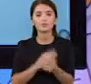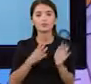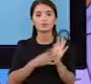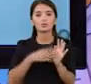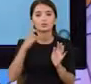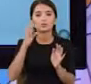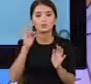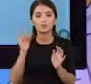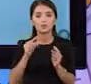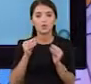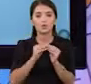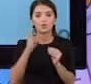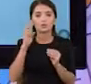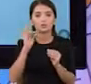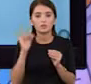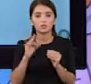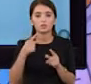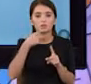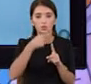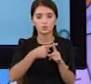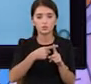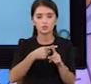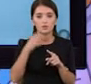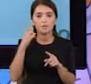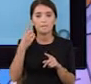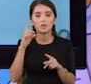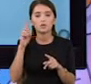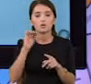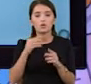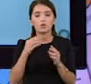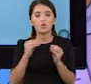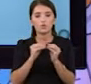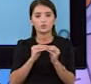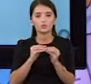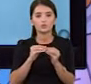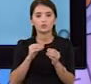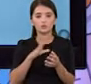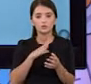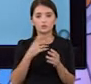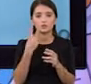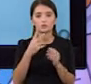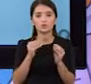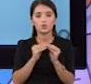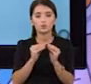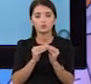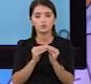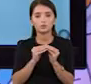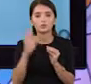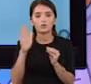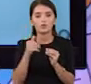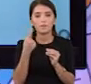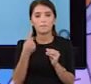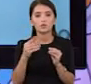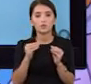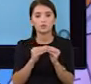9 birlikka 10 birlikni qo'shdim. 1 o'nlikni tashkil qilyapti. 2 o'nligimiz va